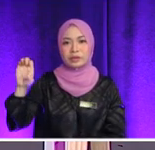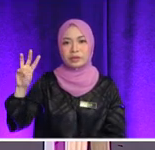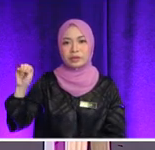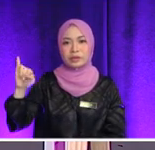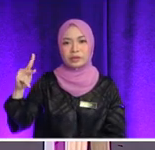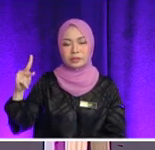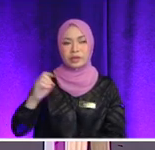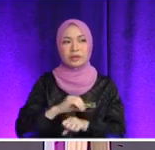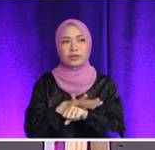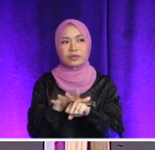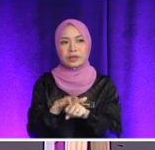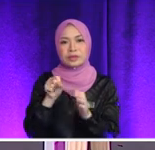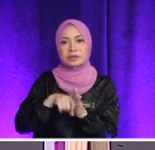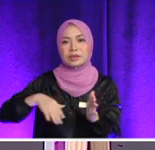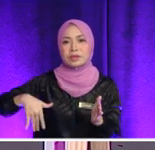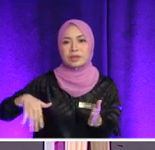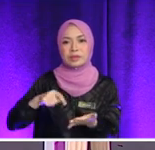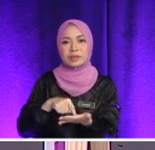itu tidak bertugas pernyataan